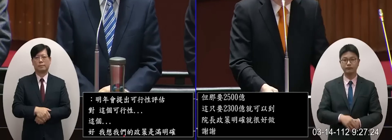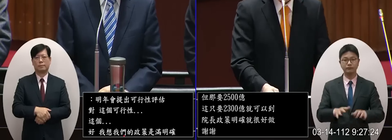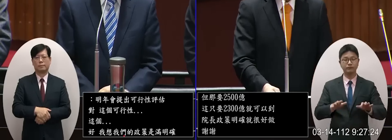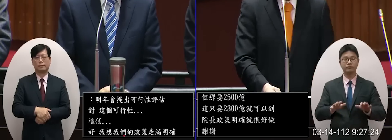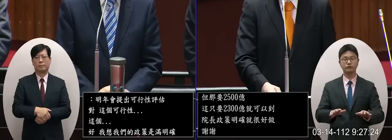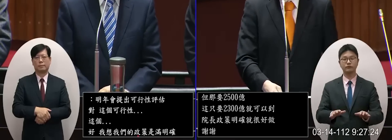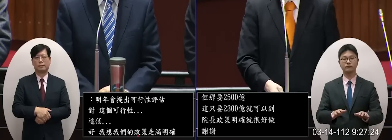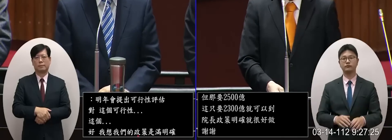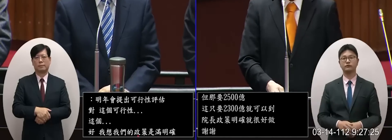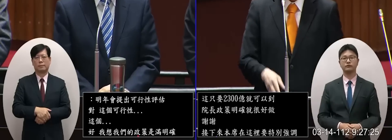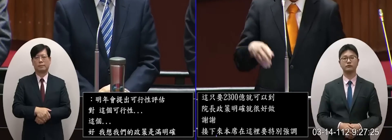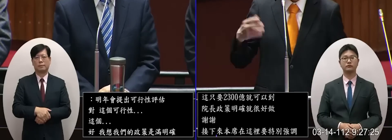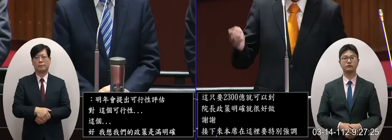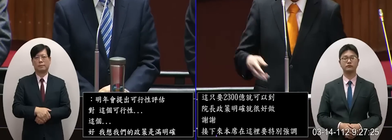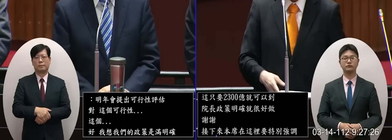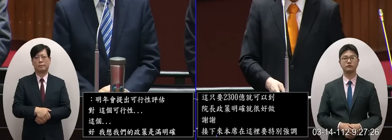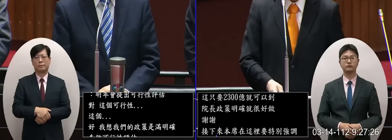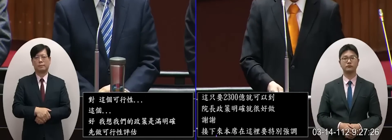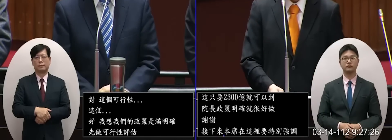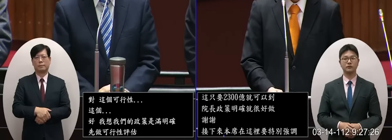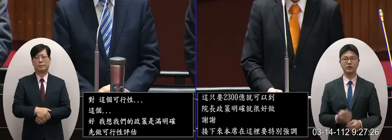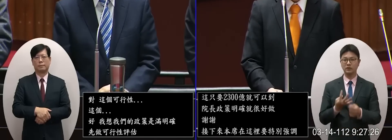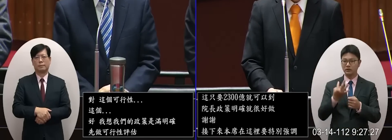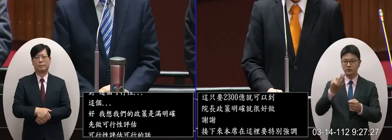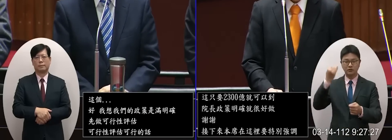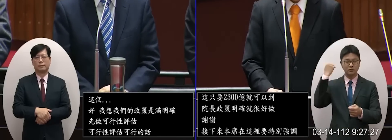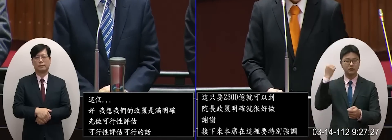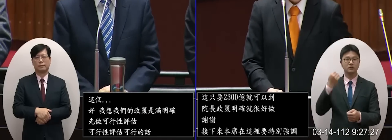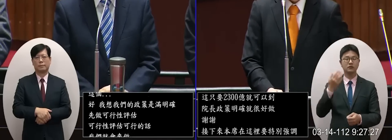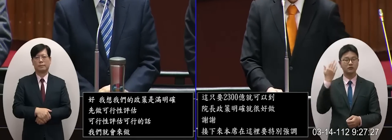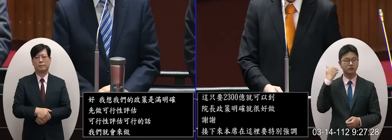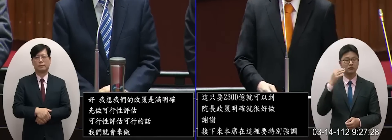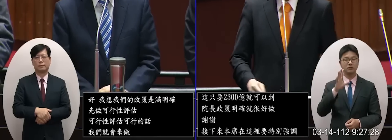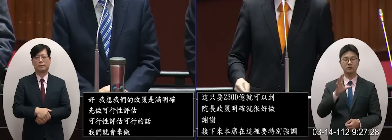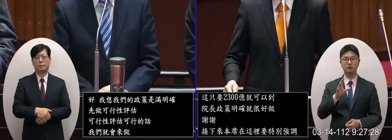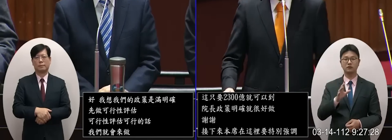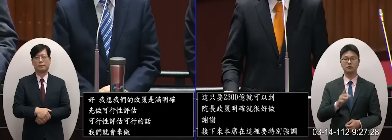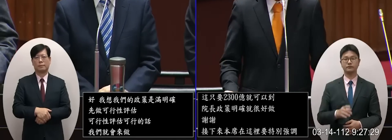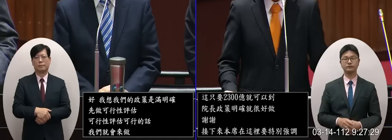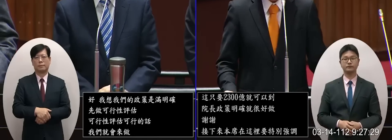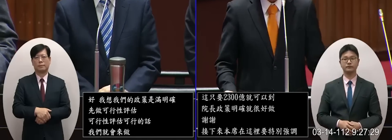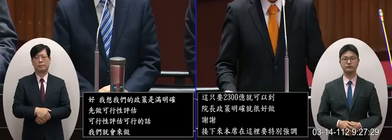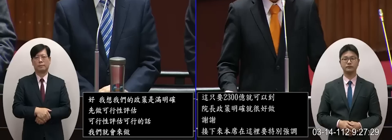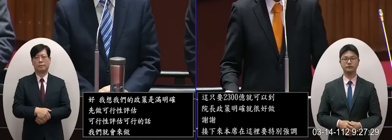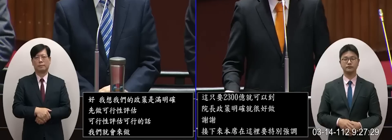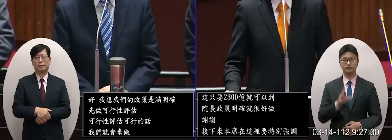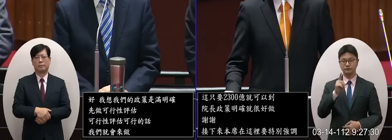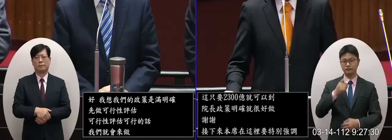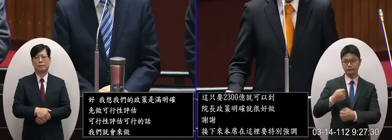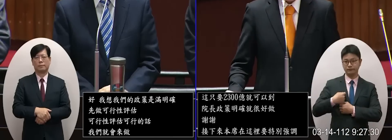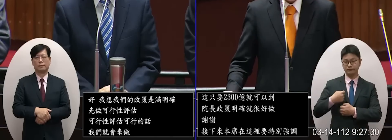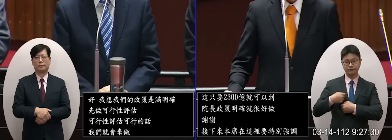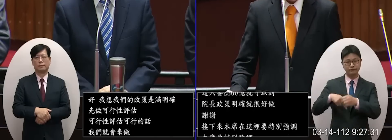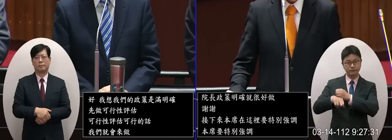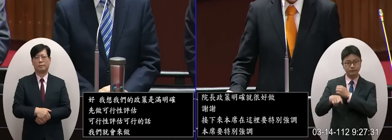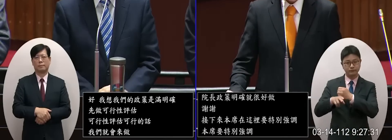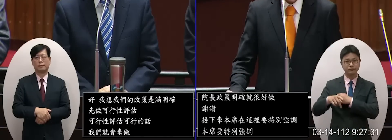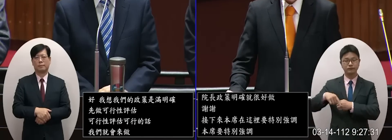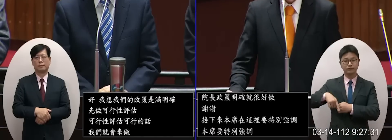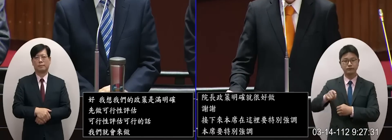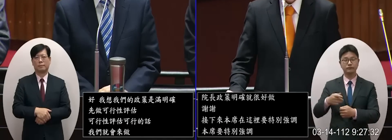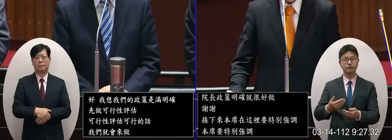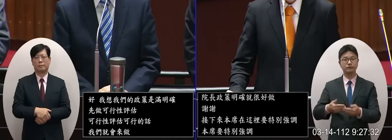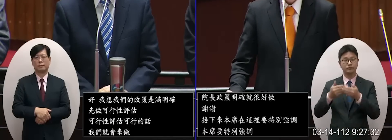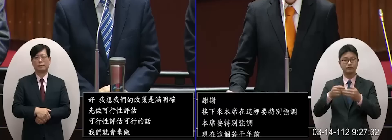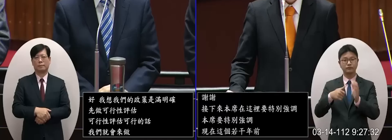现在啊，这个若干年前啊，这个有一个这个逃兵啊，投奔大陆